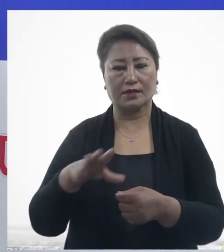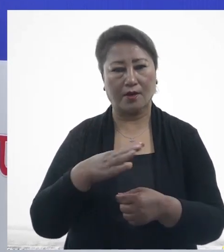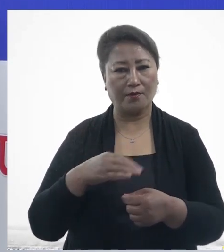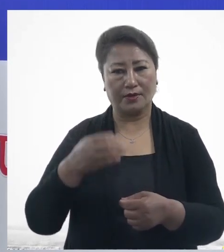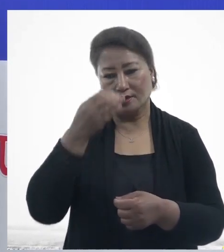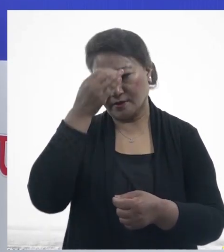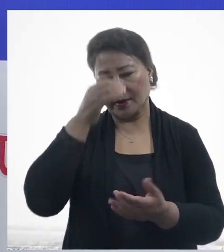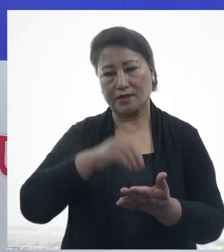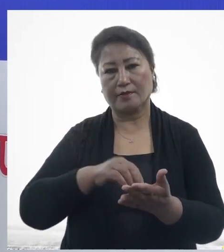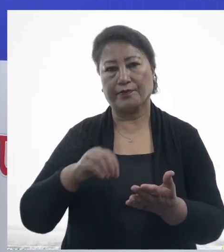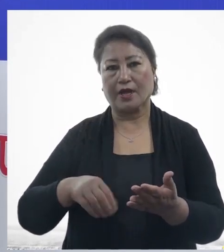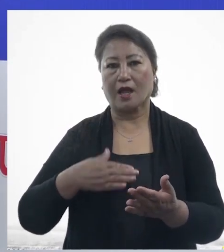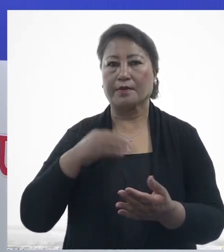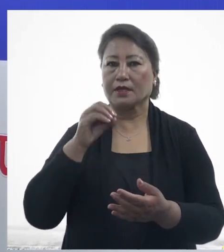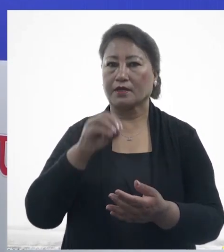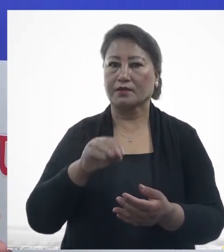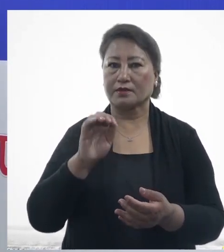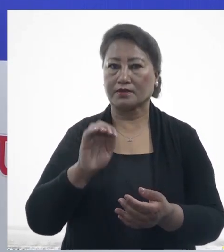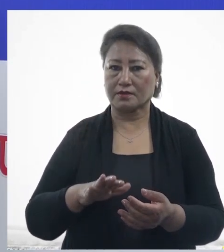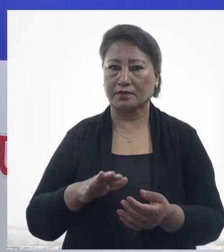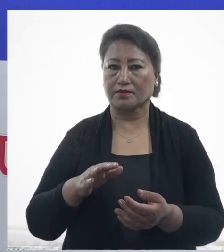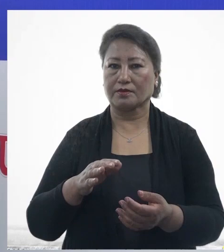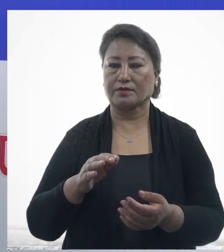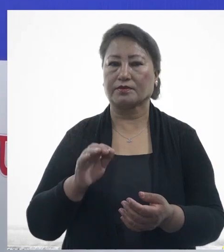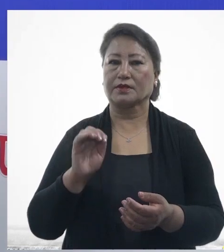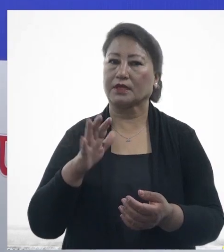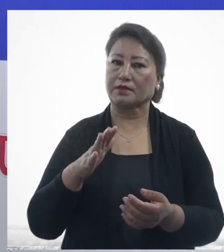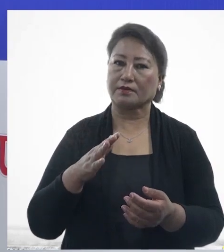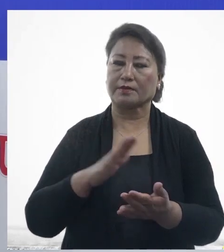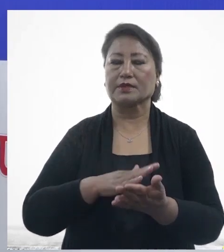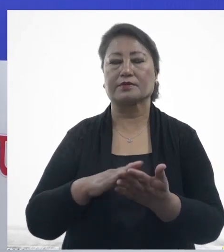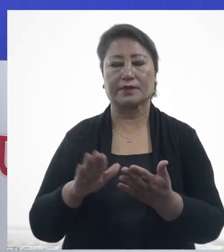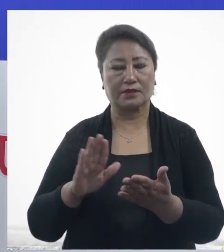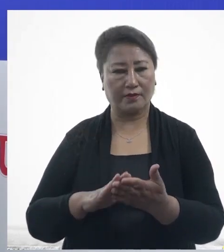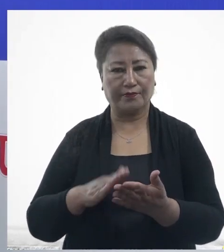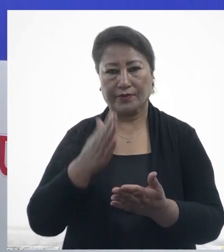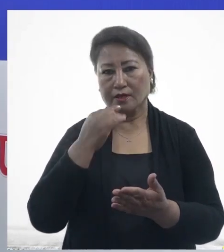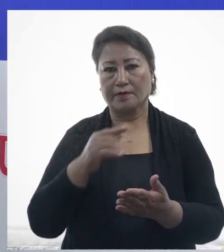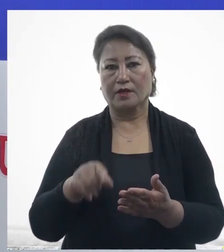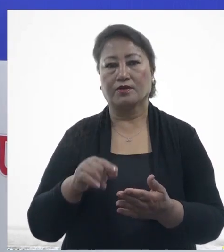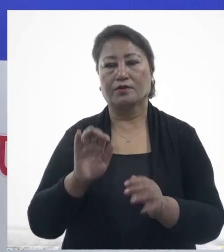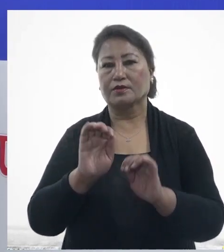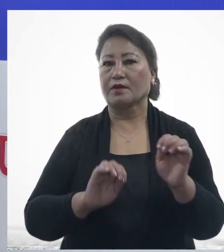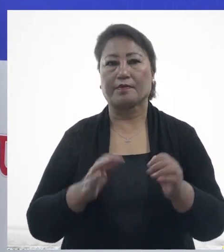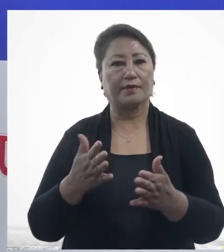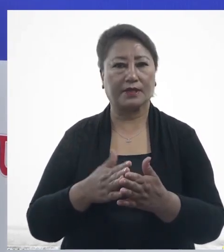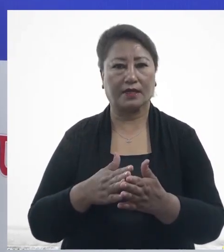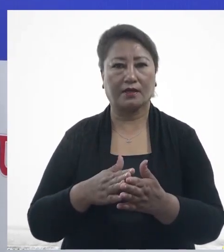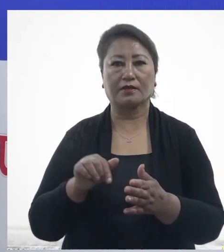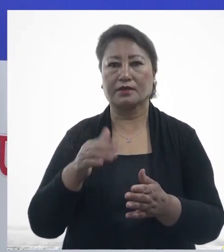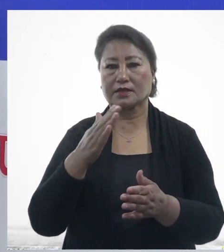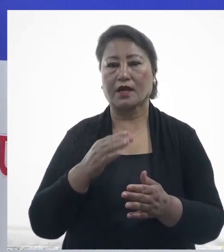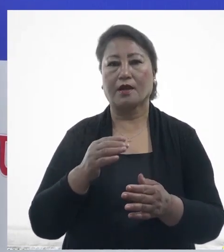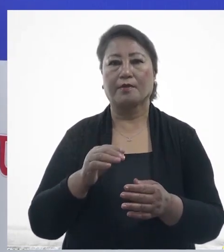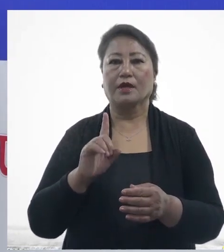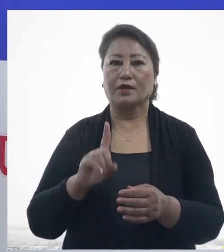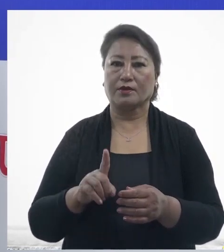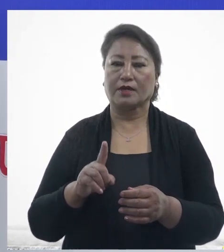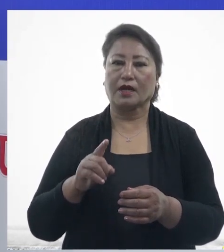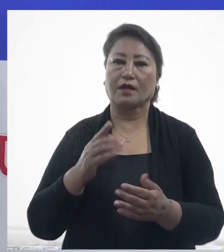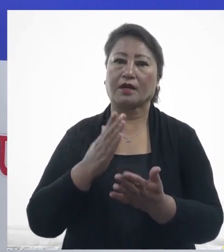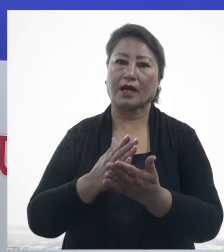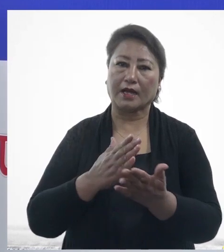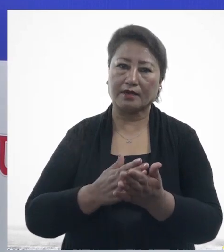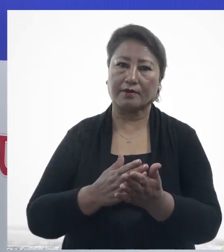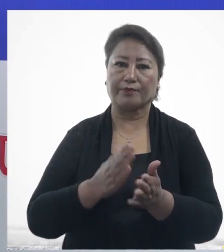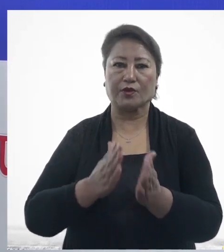समस्याको समाधान हामी दिन सक्छौँ भन्ने कुरामा हामी दिन सक्दैनौँ भन्ने कुरा हामी एकदमै क्लियर छौँ होइन. किनभने यो सम्भवै नभएको कुरा हो होइन. हामीले चाहिँ खालि एउटा पाइलट रूपमा हामीले के कति